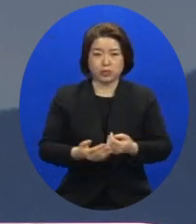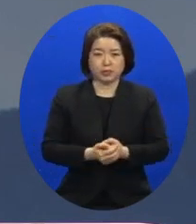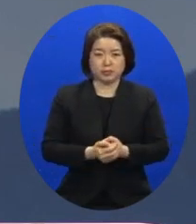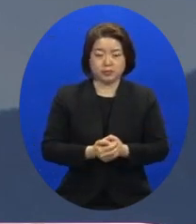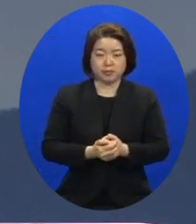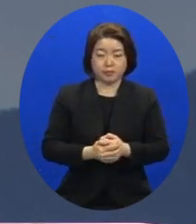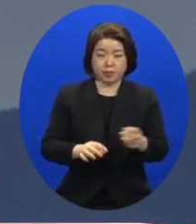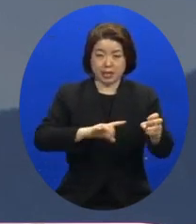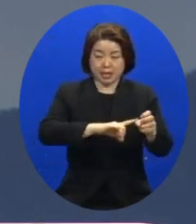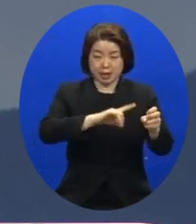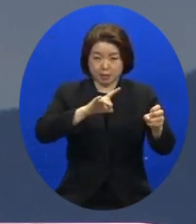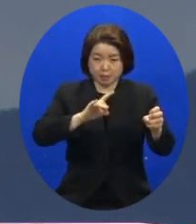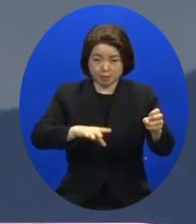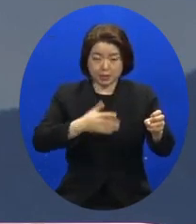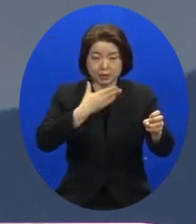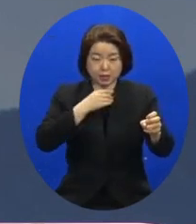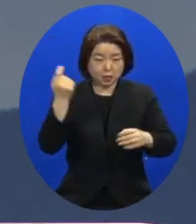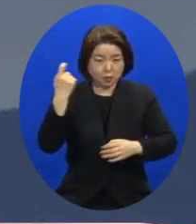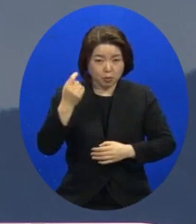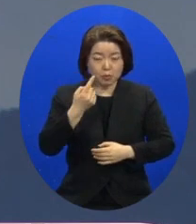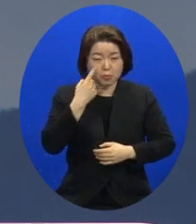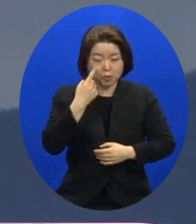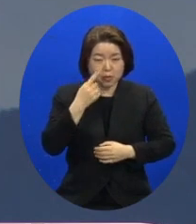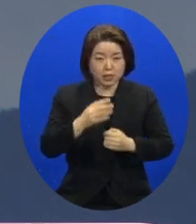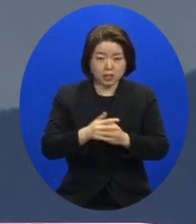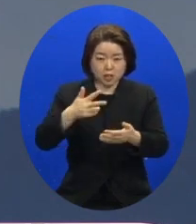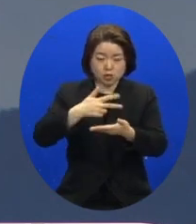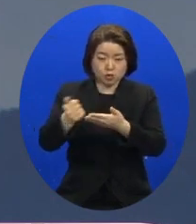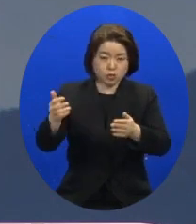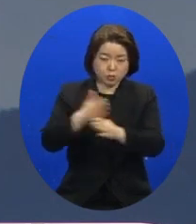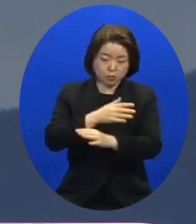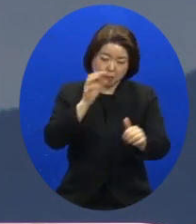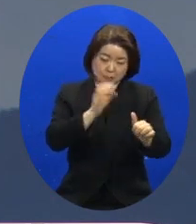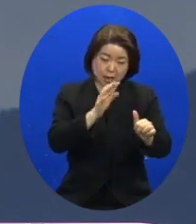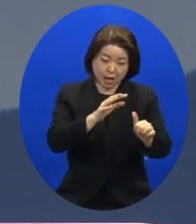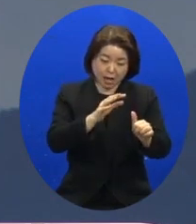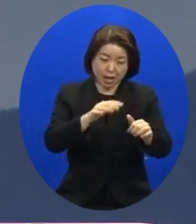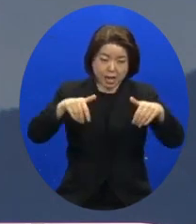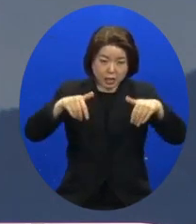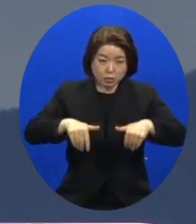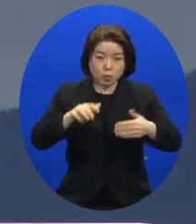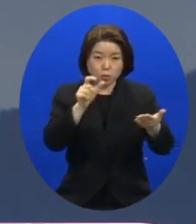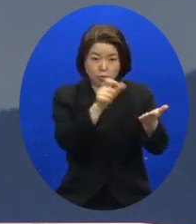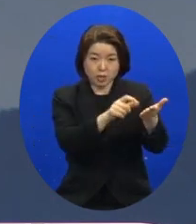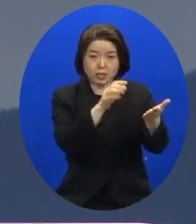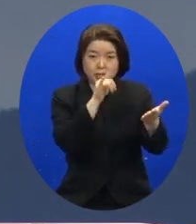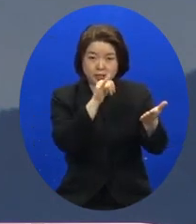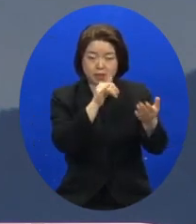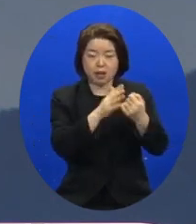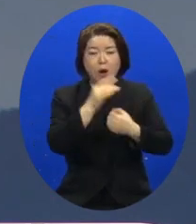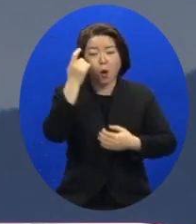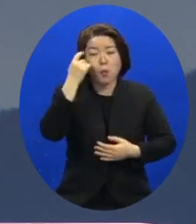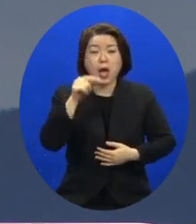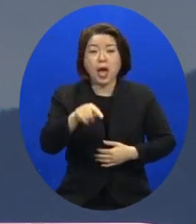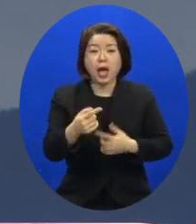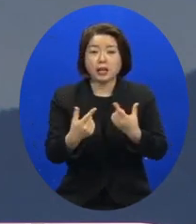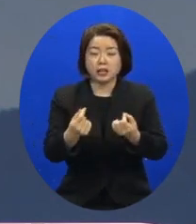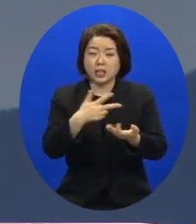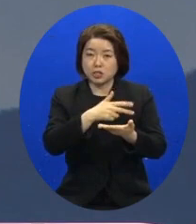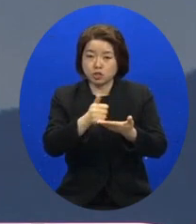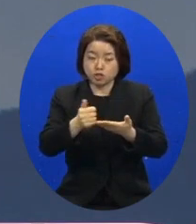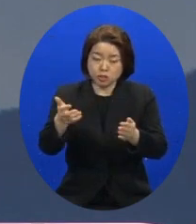우리 주님으로부터 책망을 받는 종이 나옵니다. 그런데 그 종이 왜 그렇게